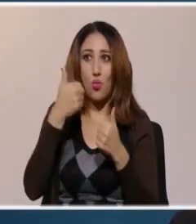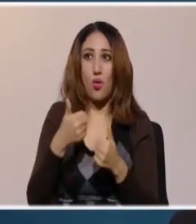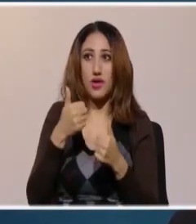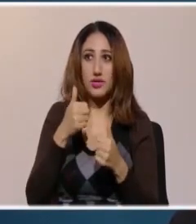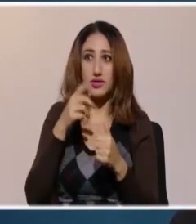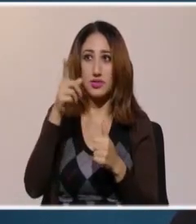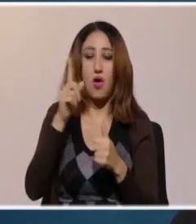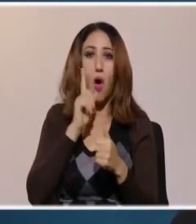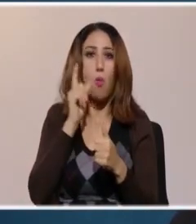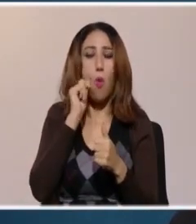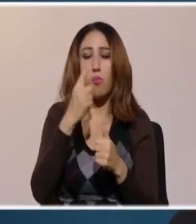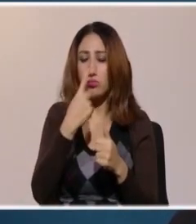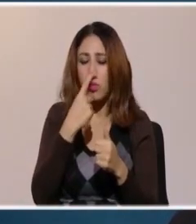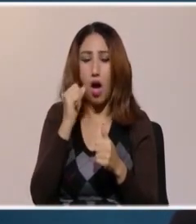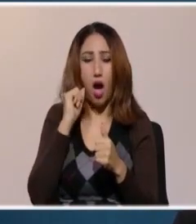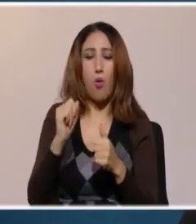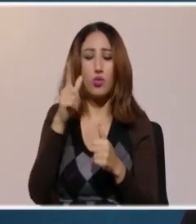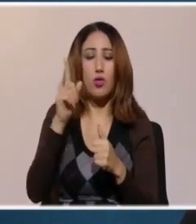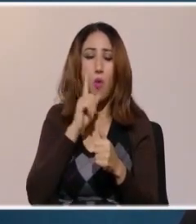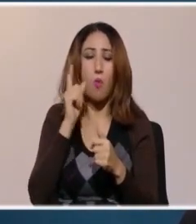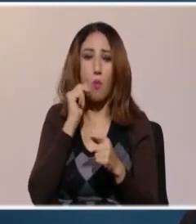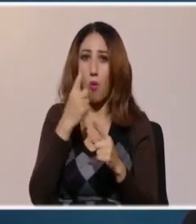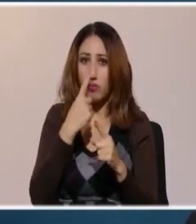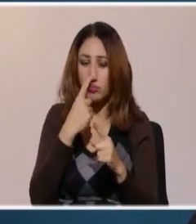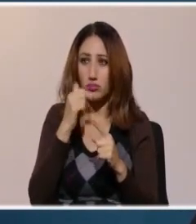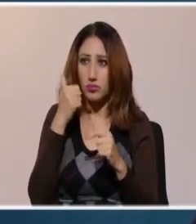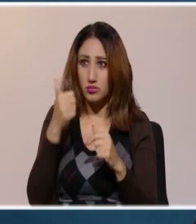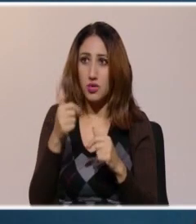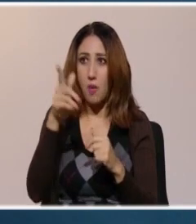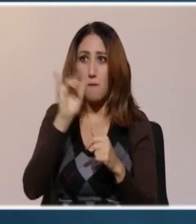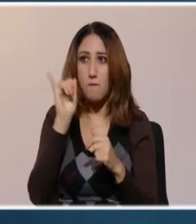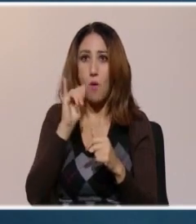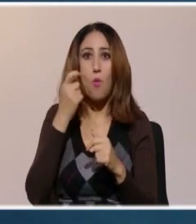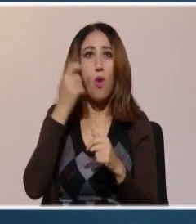يبقى بار بوالديه، لا ده كل الناس اتضح انهم والديه.